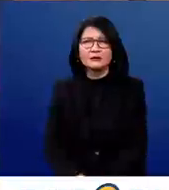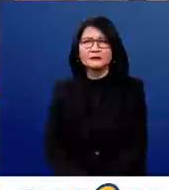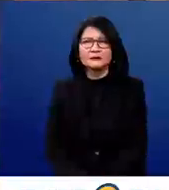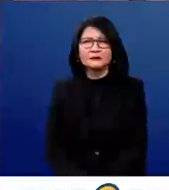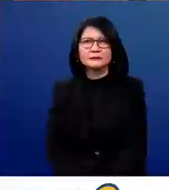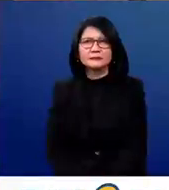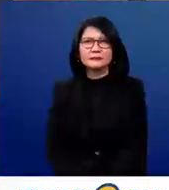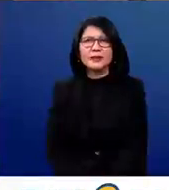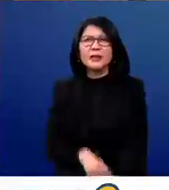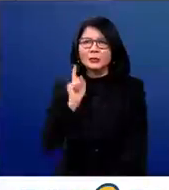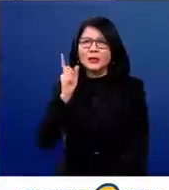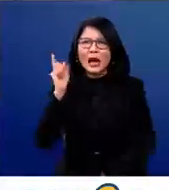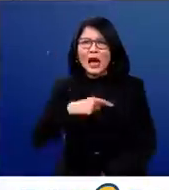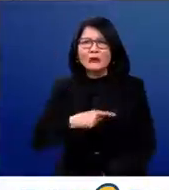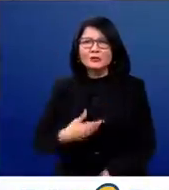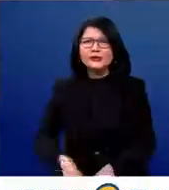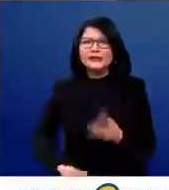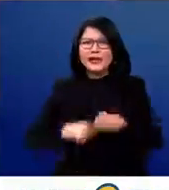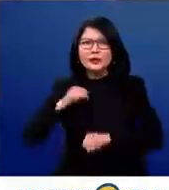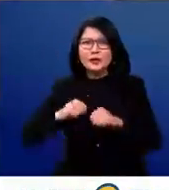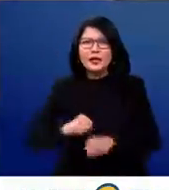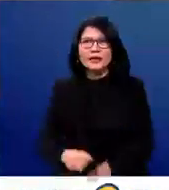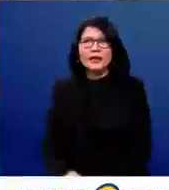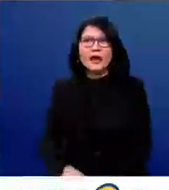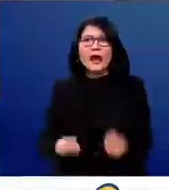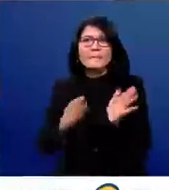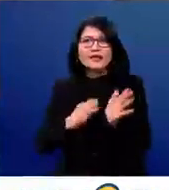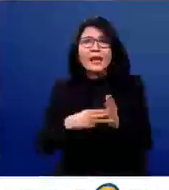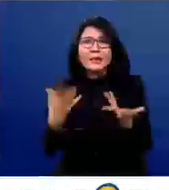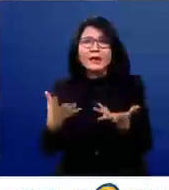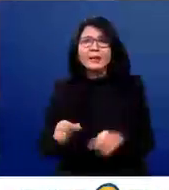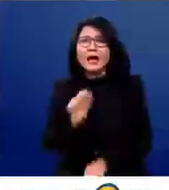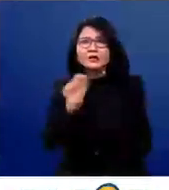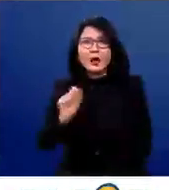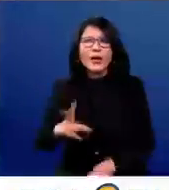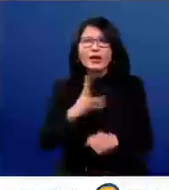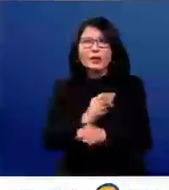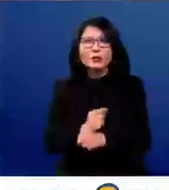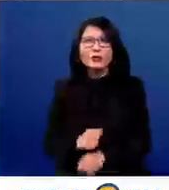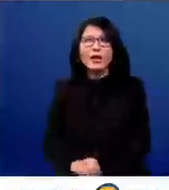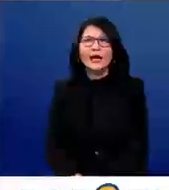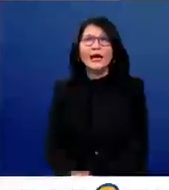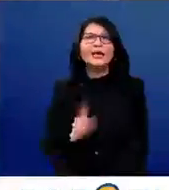kira-kira yang harus kita lakukan persoalan Bagaimana teknis kita menjadikan pendidikan sekolahnya gurunya kita berangkatkan ke mana-mana bisa